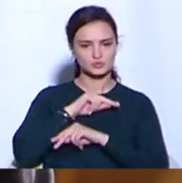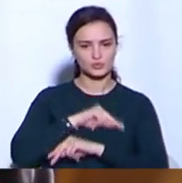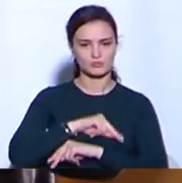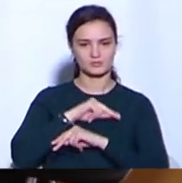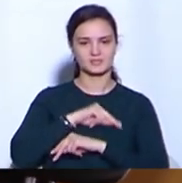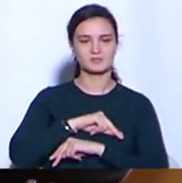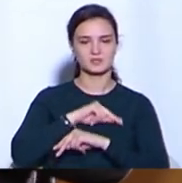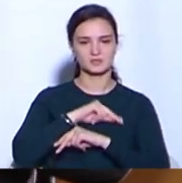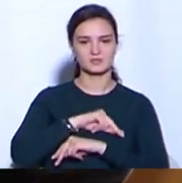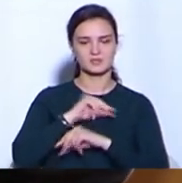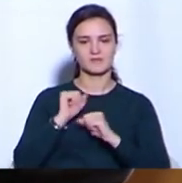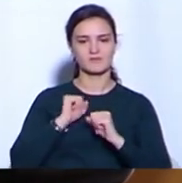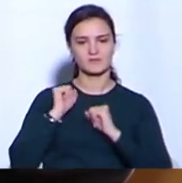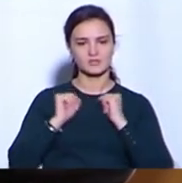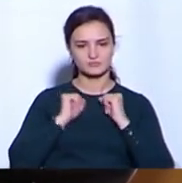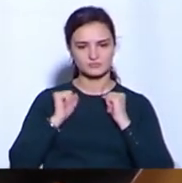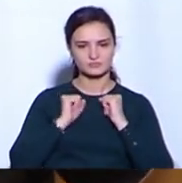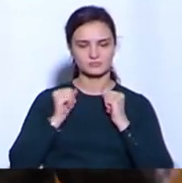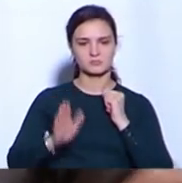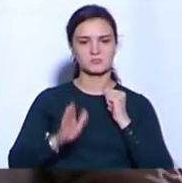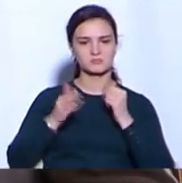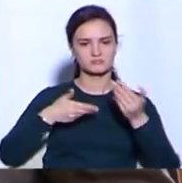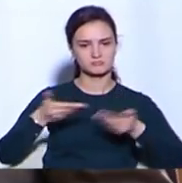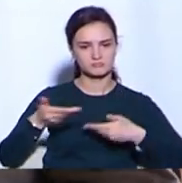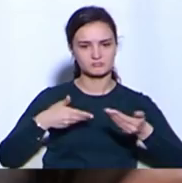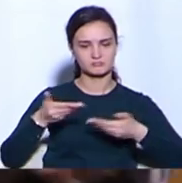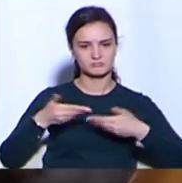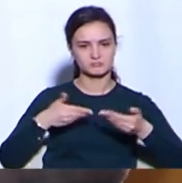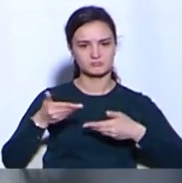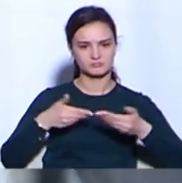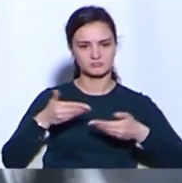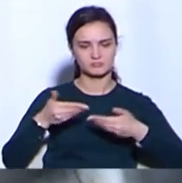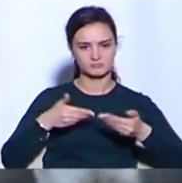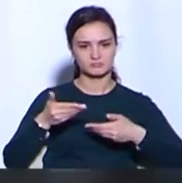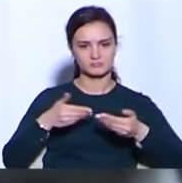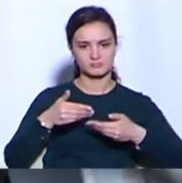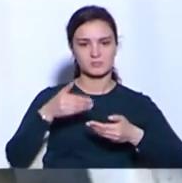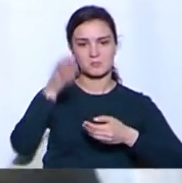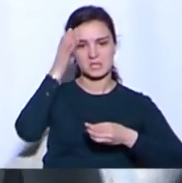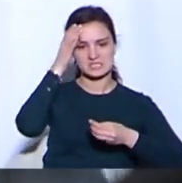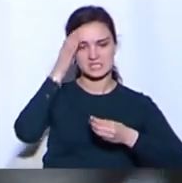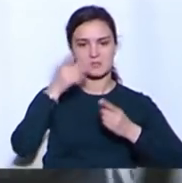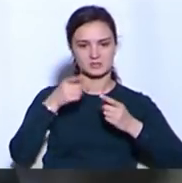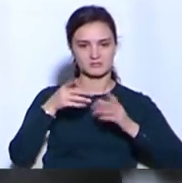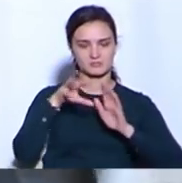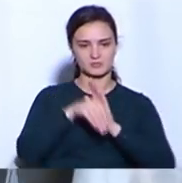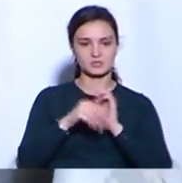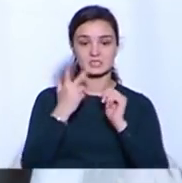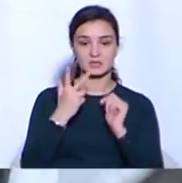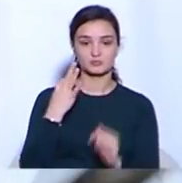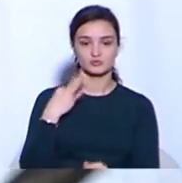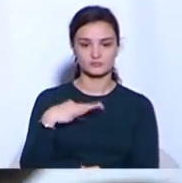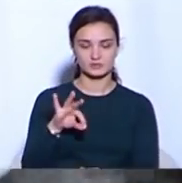შრომაში, ვარჯიში, ფეხით სიარულში და საზოგადოებრივ ქუთაისში და მეცნიერებათა აკადემიაში მონაწილეობით. ბავშვს სამი